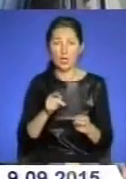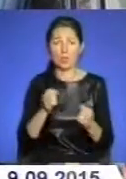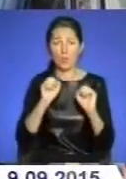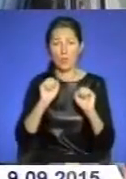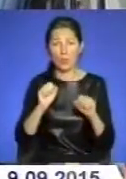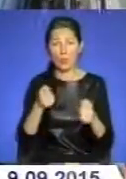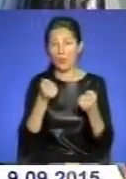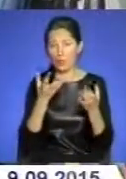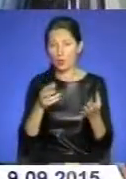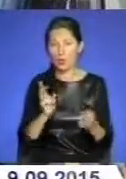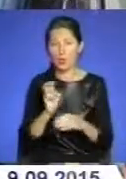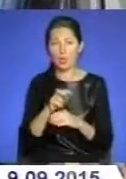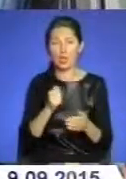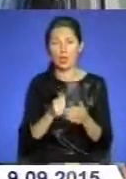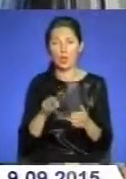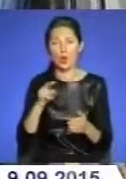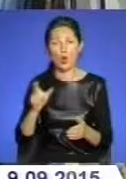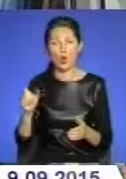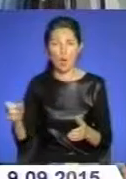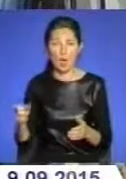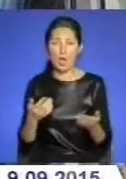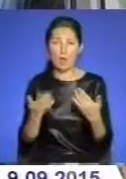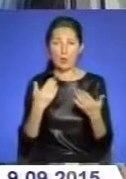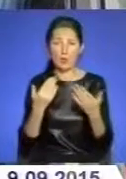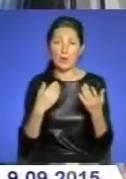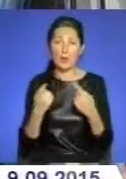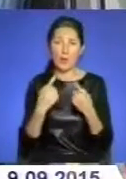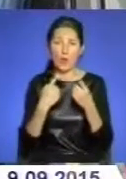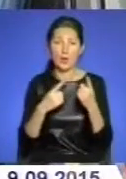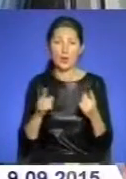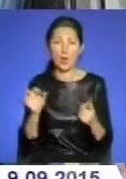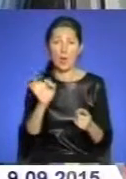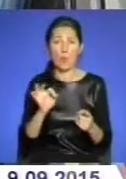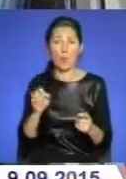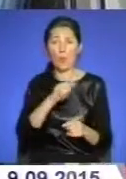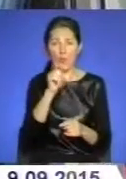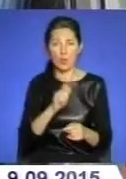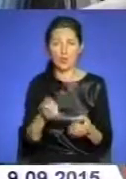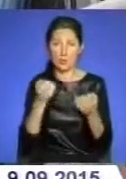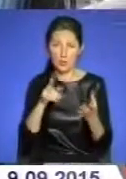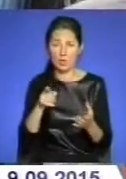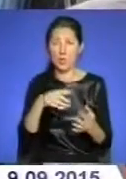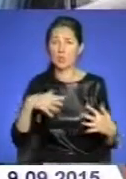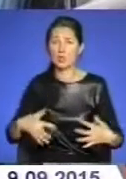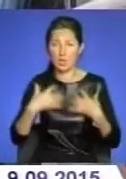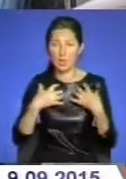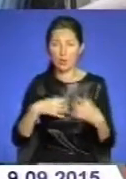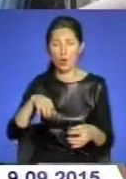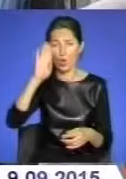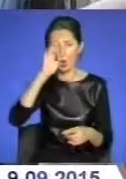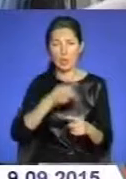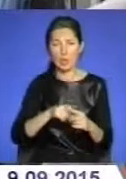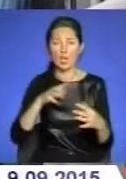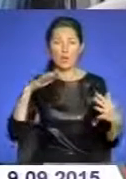обстановці, поспілкуватися, щось поговорити про війну. Ну, звичайно ж, там страшно. Хлопці ті, що на фронті, це взагалі